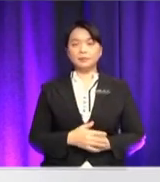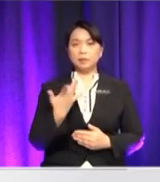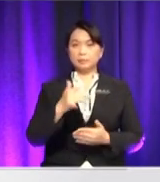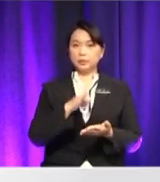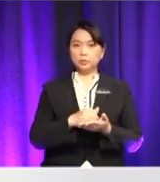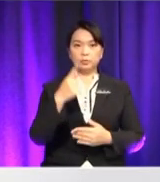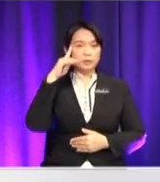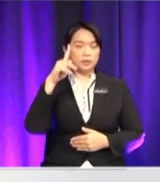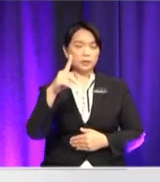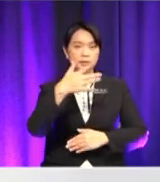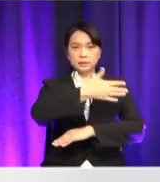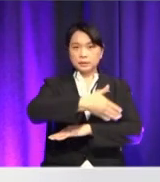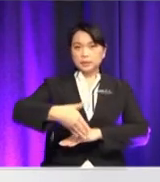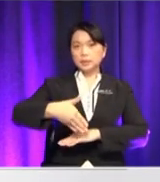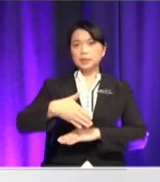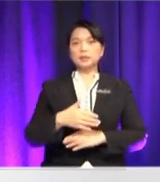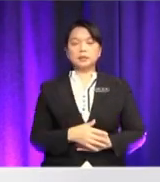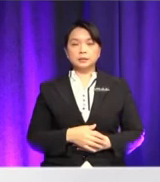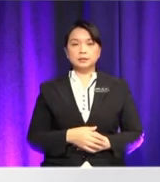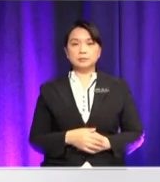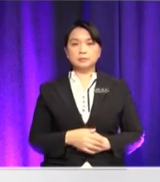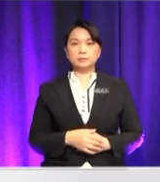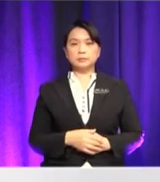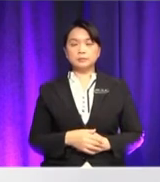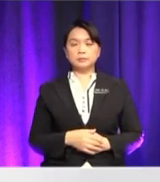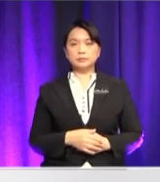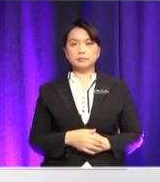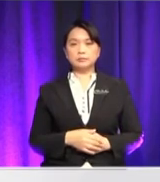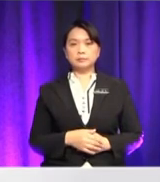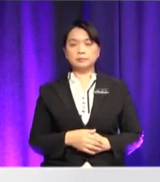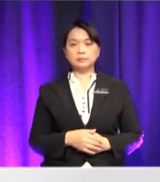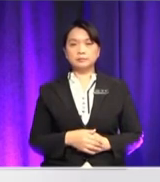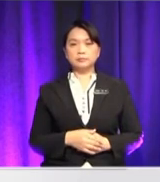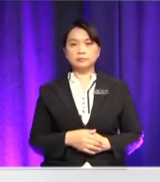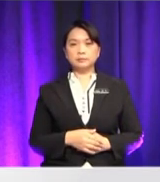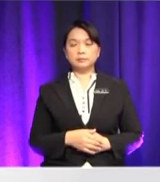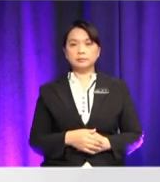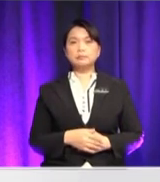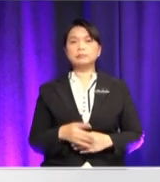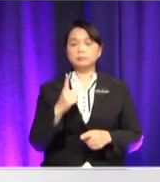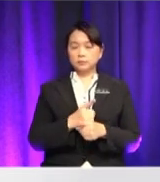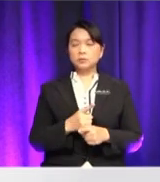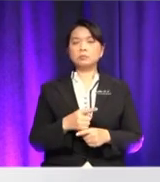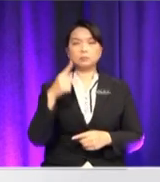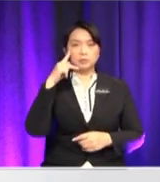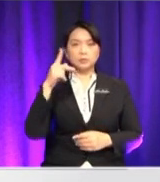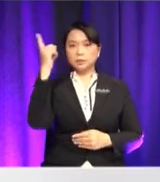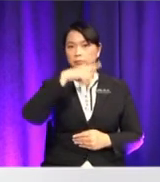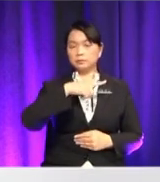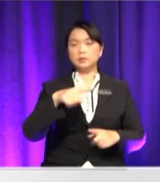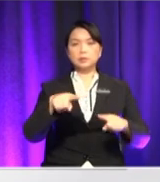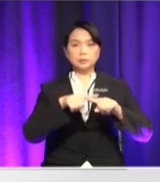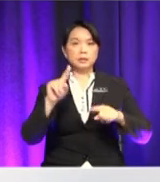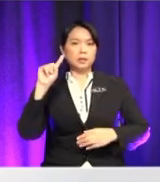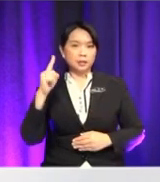Sisi tengok oright Hai apa dengan in pandang hadapan Oke Betul juga imusic nampak dari satu